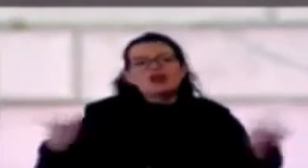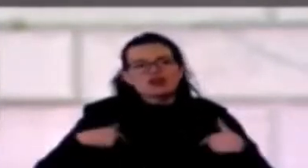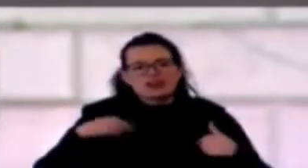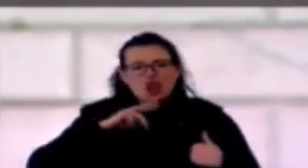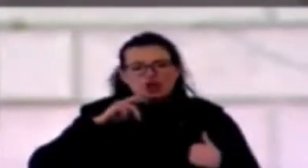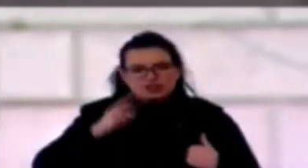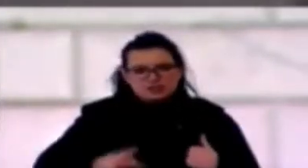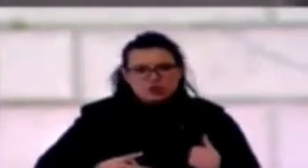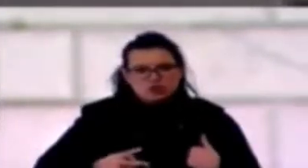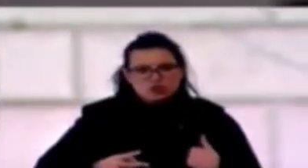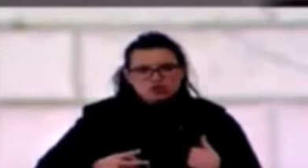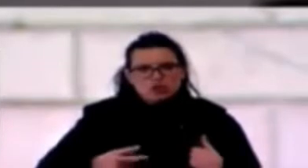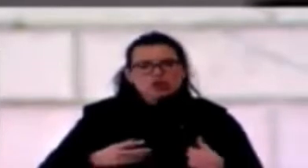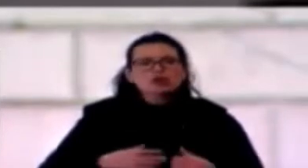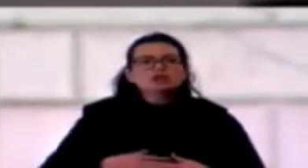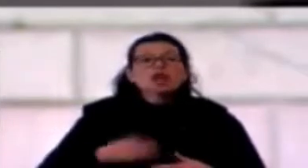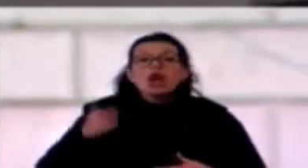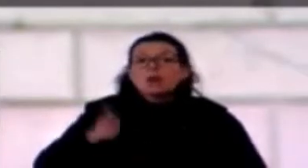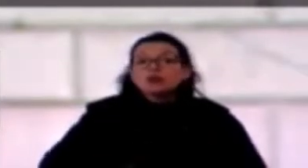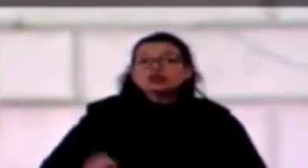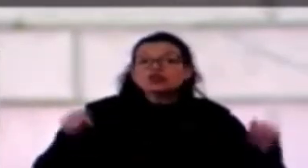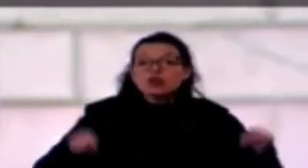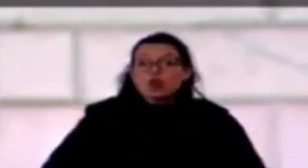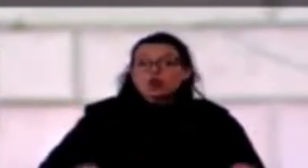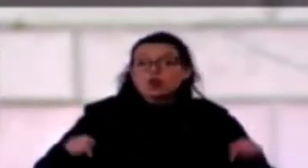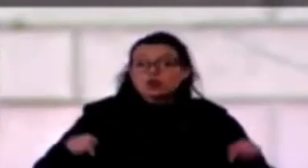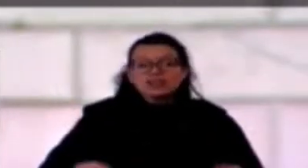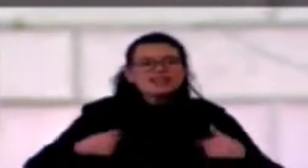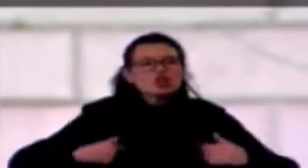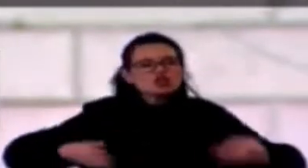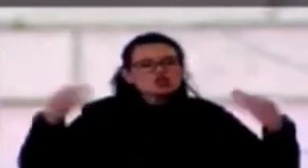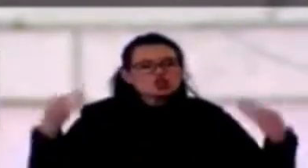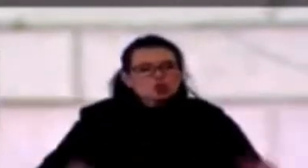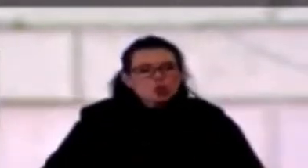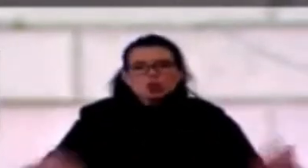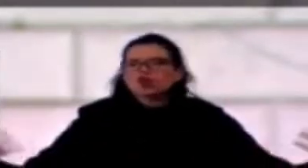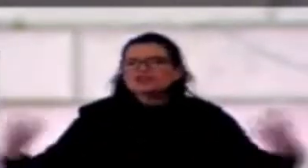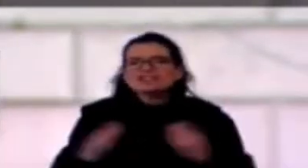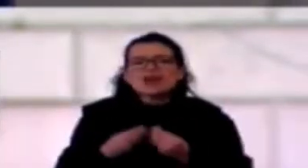Io sono qui innanzitutto perché qui sono sicuro di essere tra gente onesta.